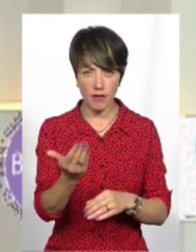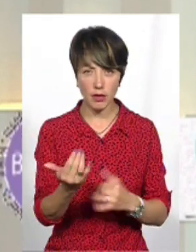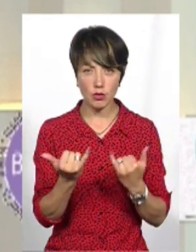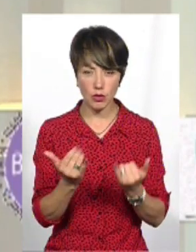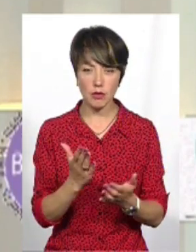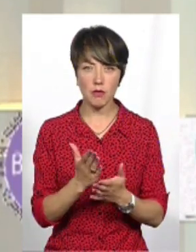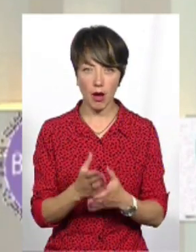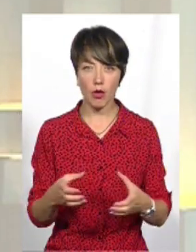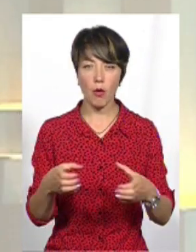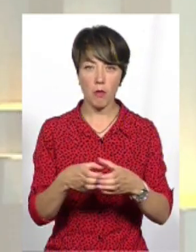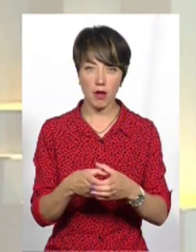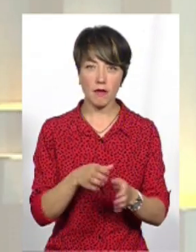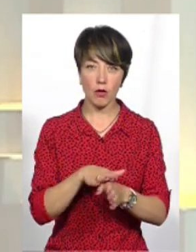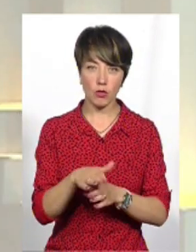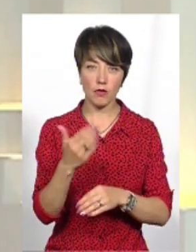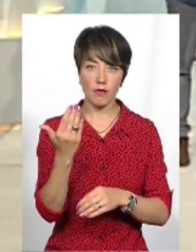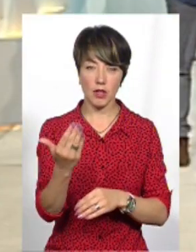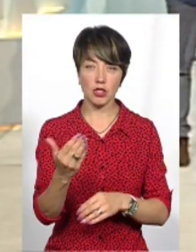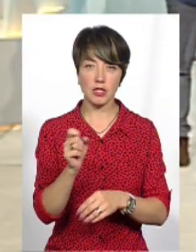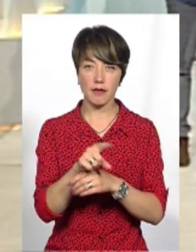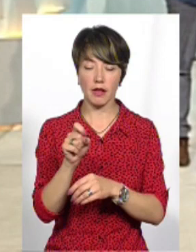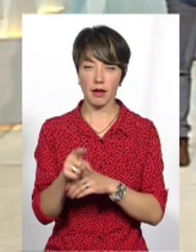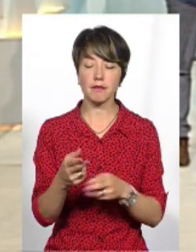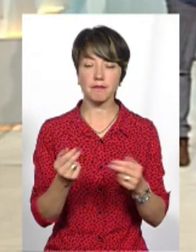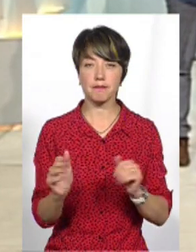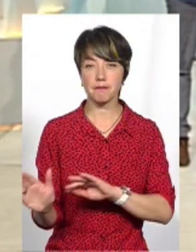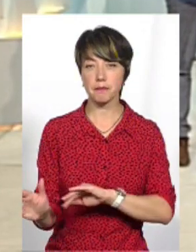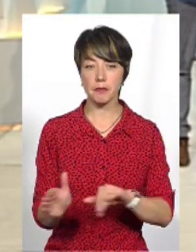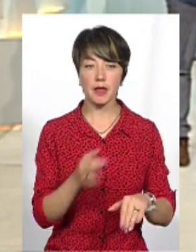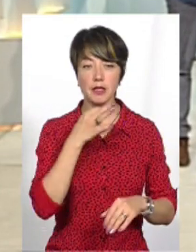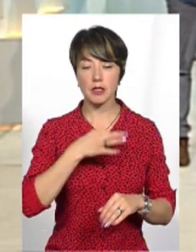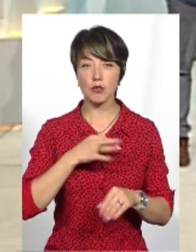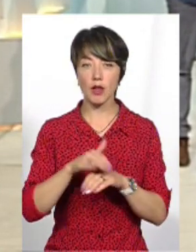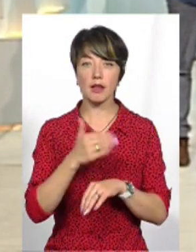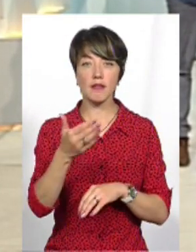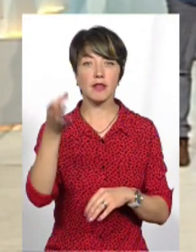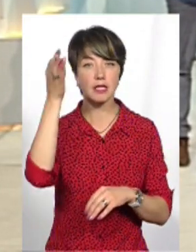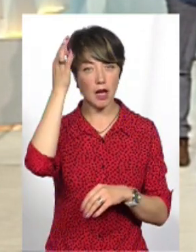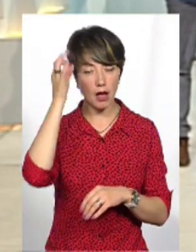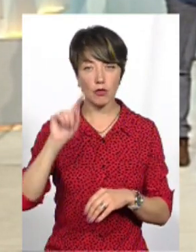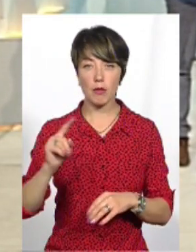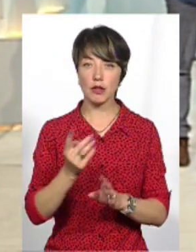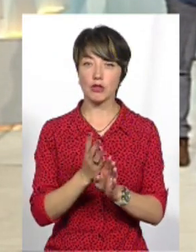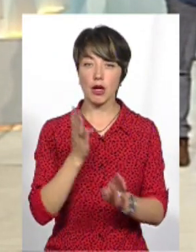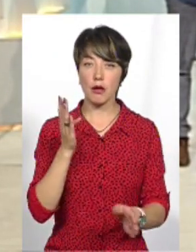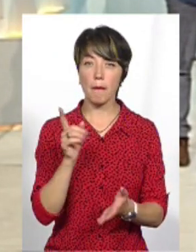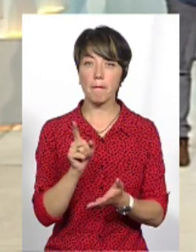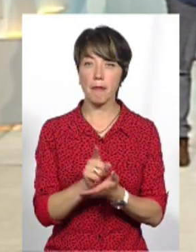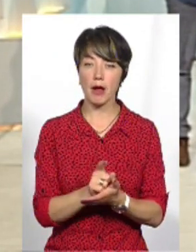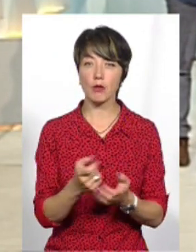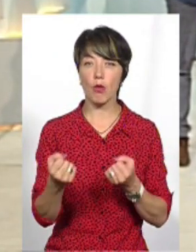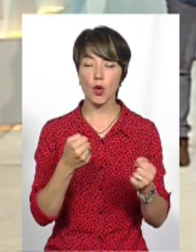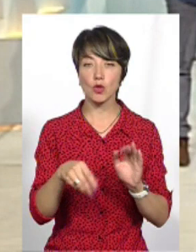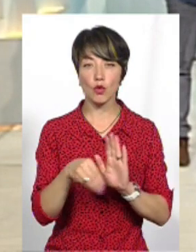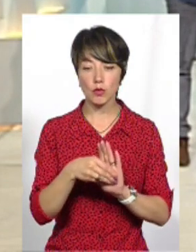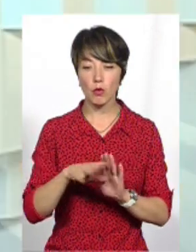ту юридичну команду, яка має виконувати ваші завдання. Скажіть, будь ласка, ви згадували про те, що в першу чергу маєте боротися